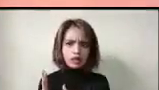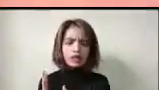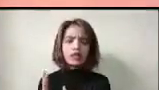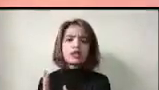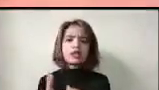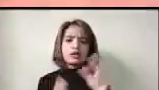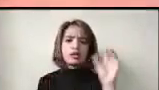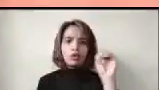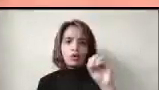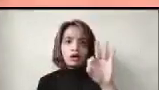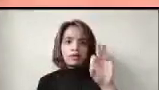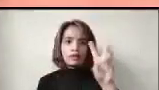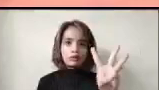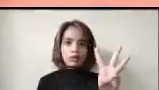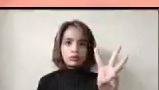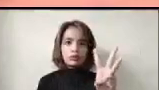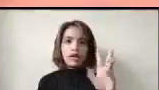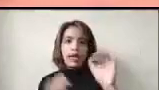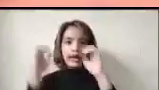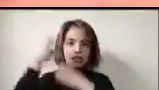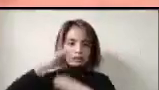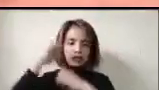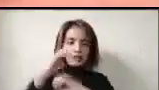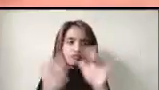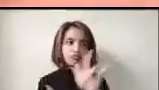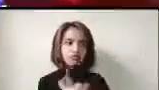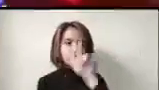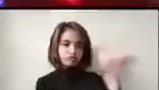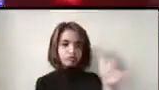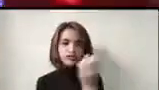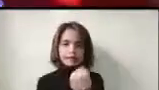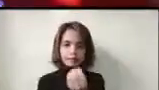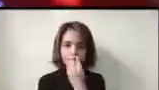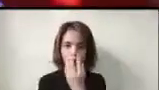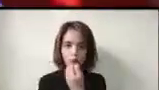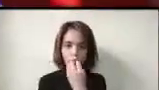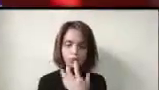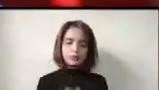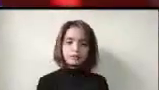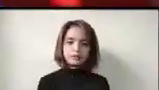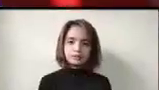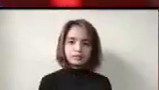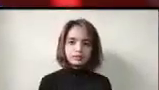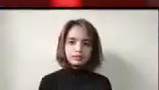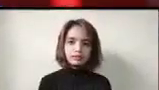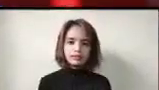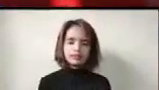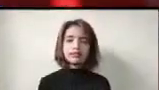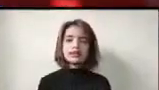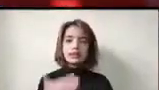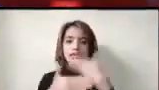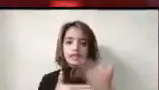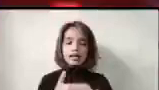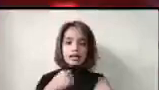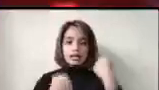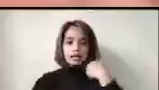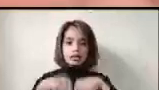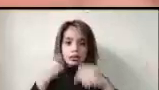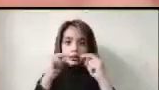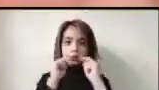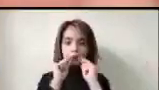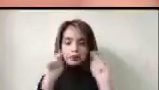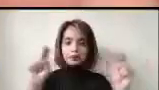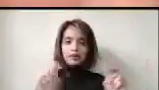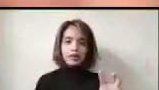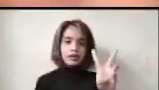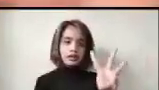at 116-112. Ayon sa boxing analyst si Paul Salud, isang pambihirang performance at game plan na ipinakita ni Ugas